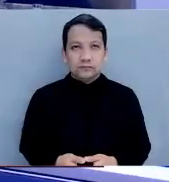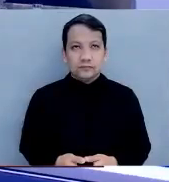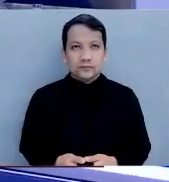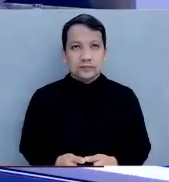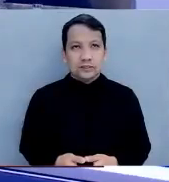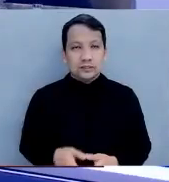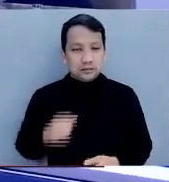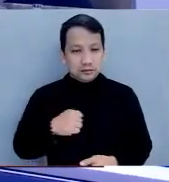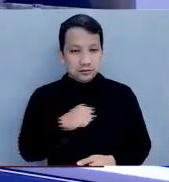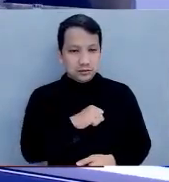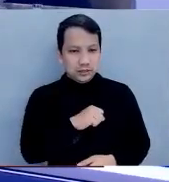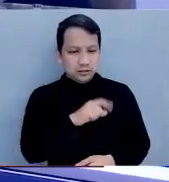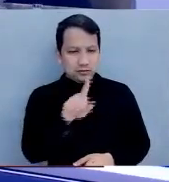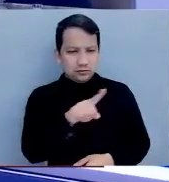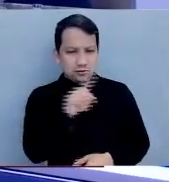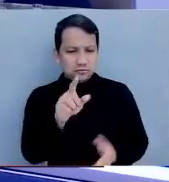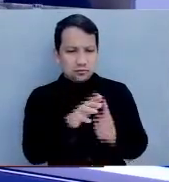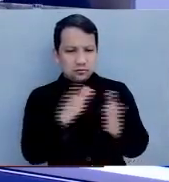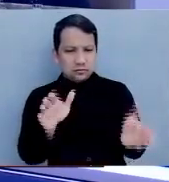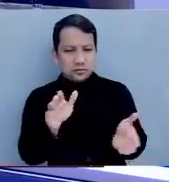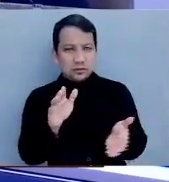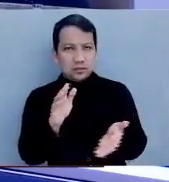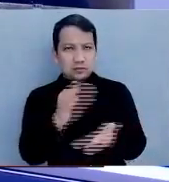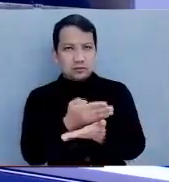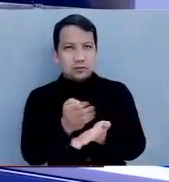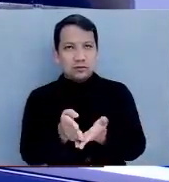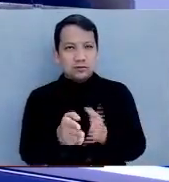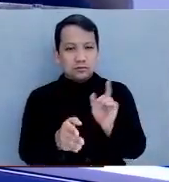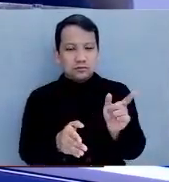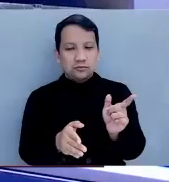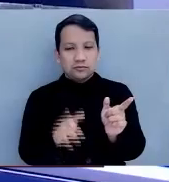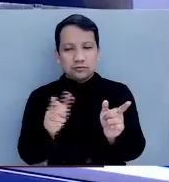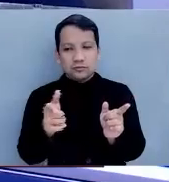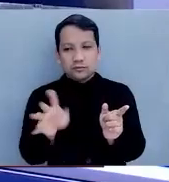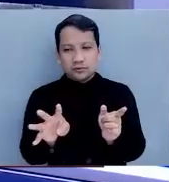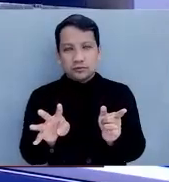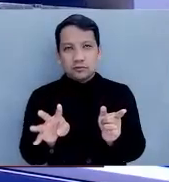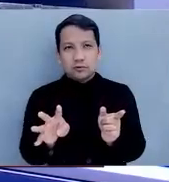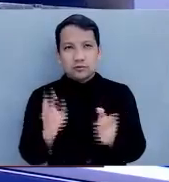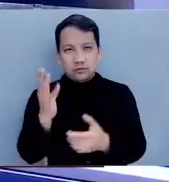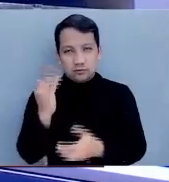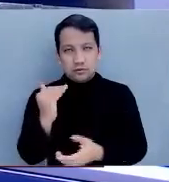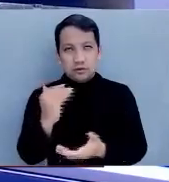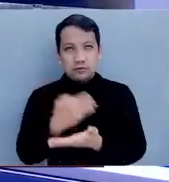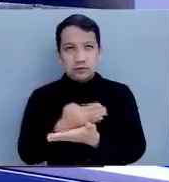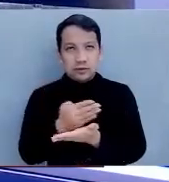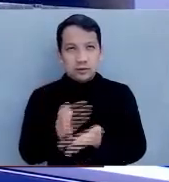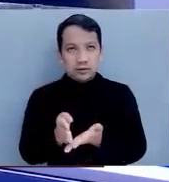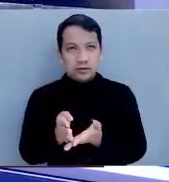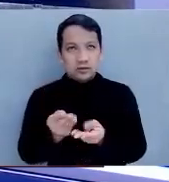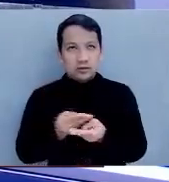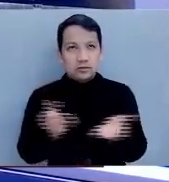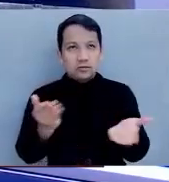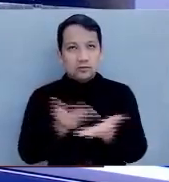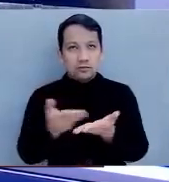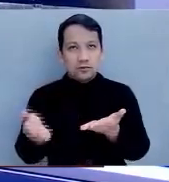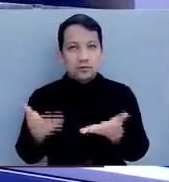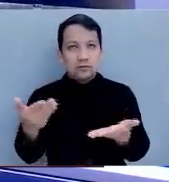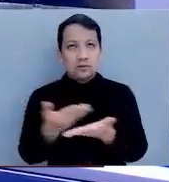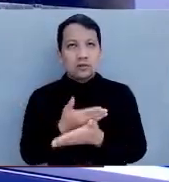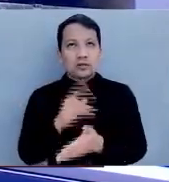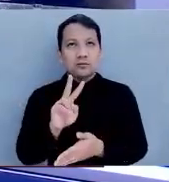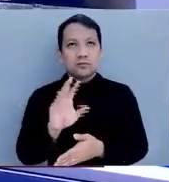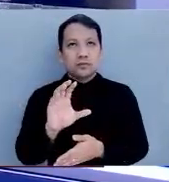Kinuwestyon sa Senado ang mas malaking budget na hinihingi ng COMELEC para sa 2024. Bulto raw kasi ng pondo ay pambibili ng mga bagong vote